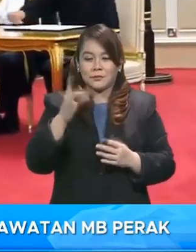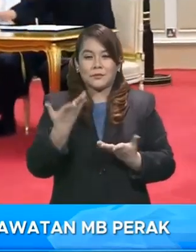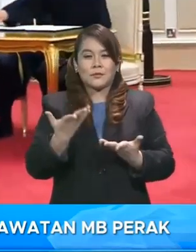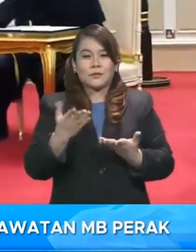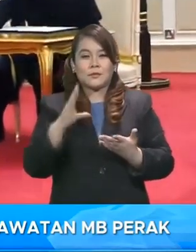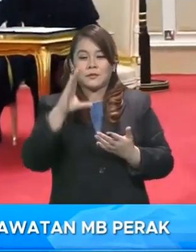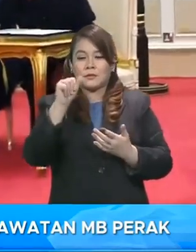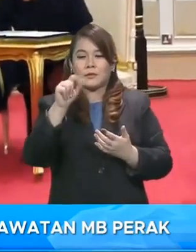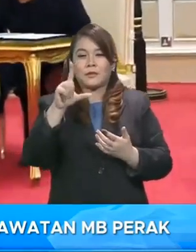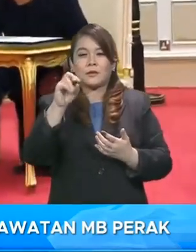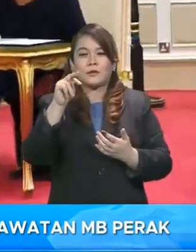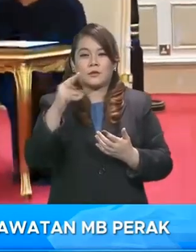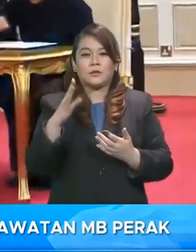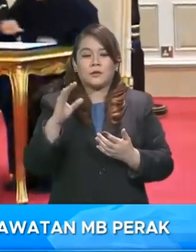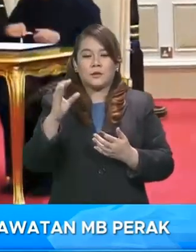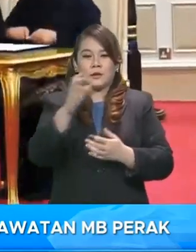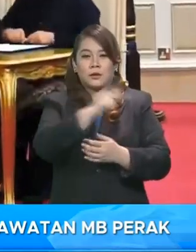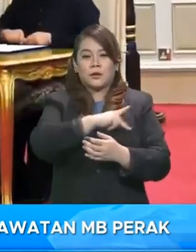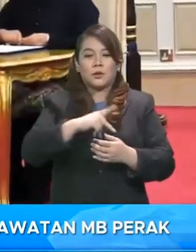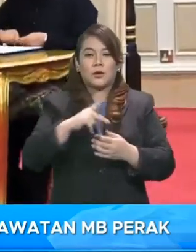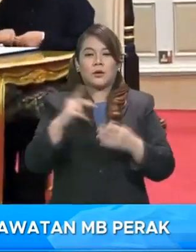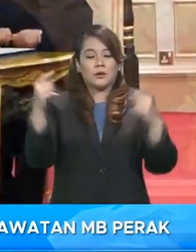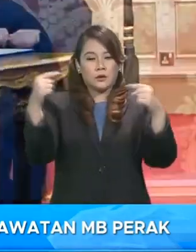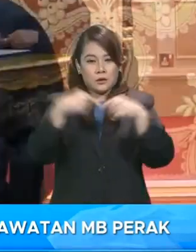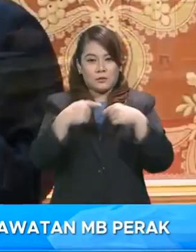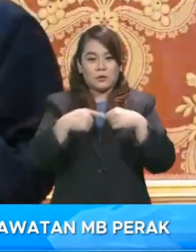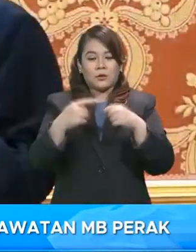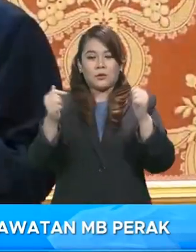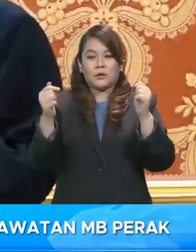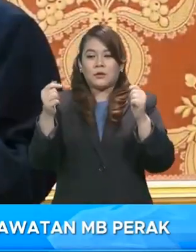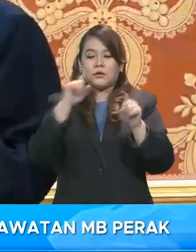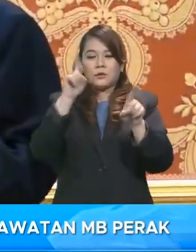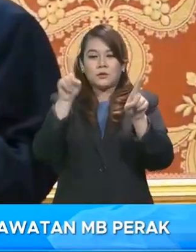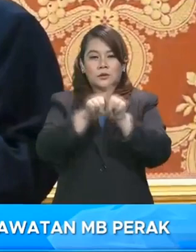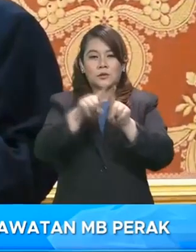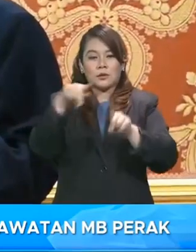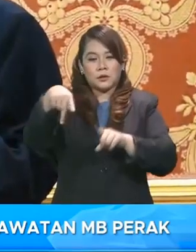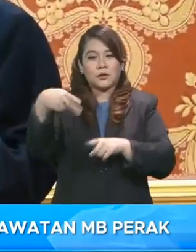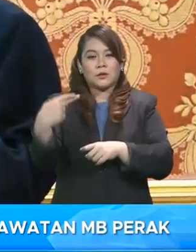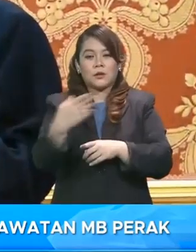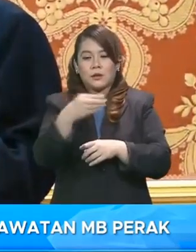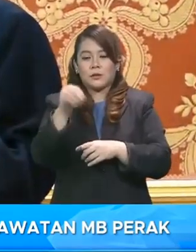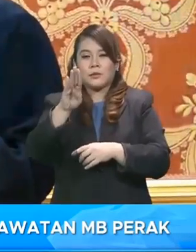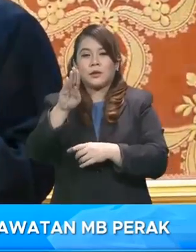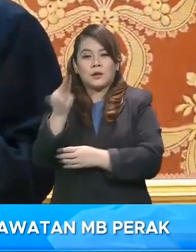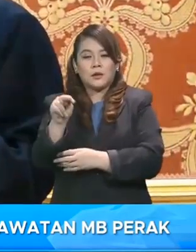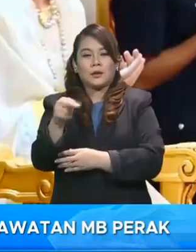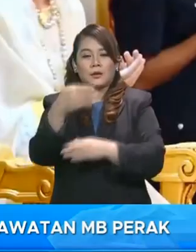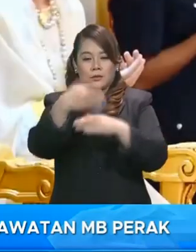sejak 2018 sebagai Menteri Besar itu dipersetujui Pakatan Harapan dan Barisan Nasional